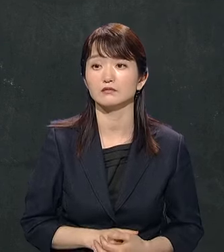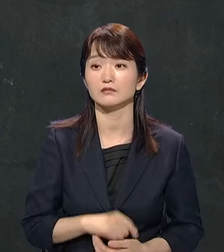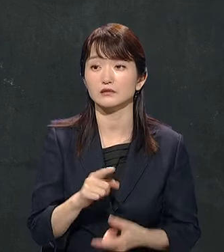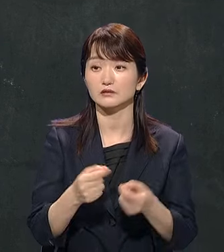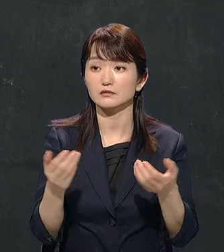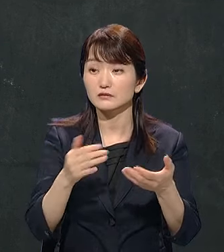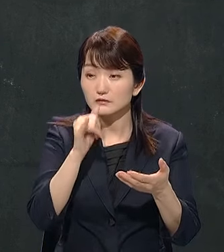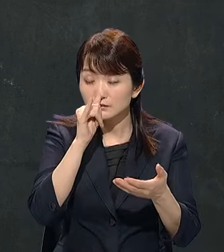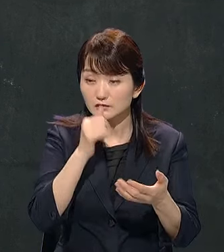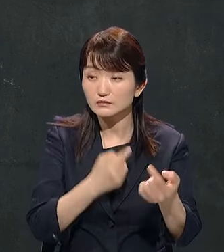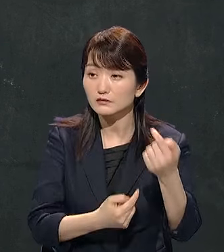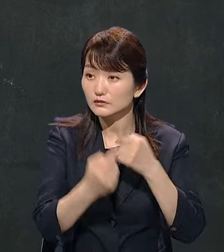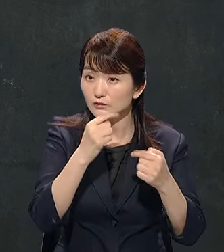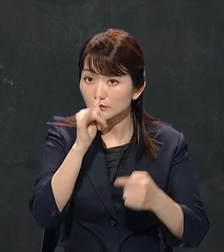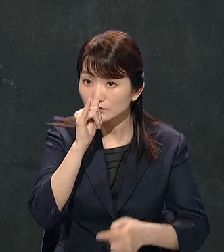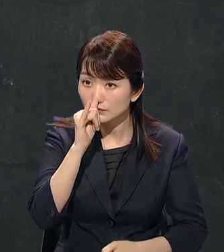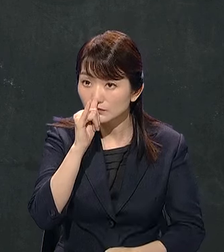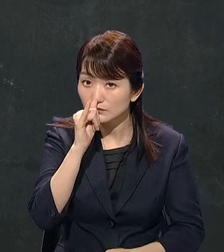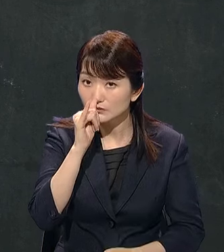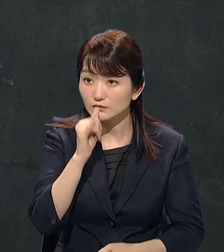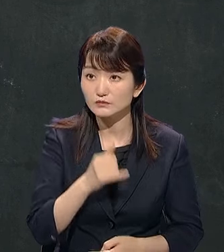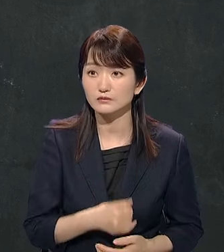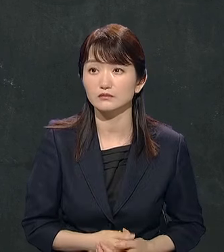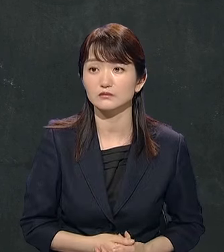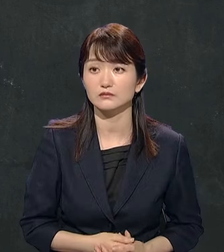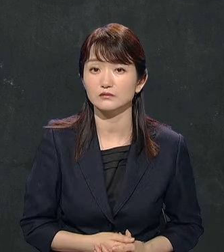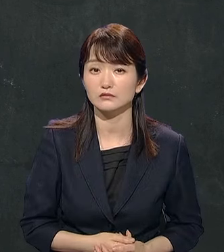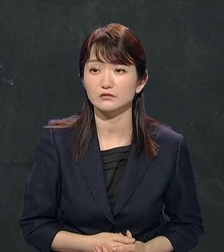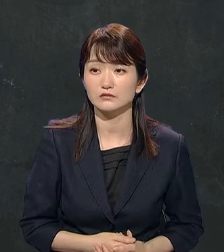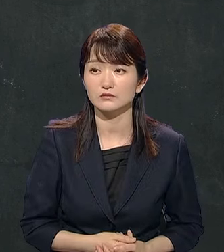이런 일이 왜 저희한테 제보가 들어왔을까요?